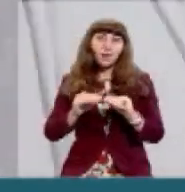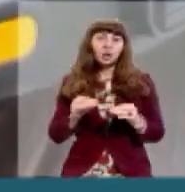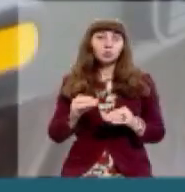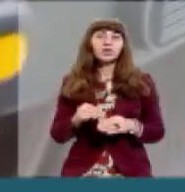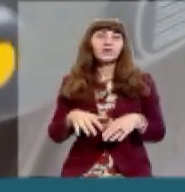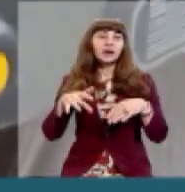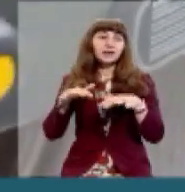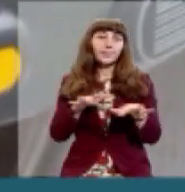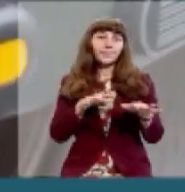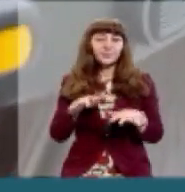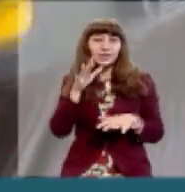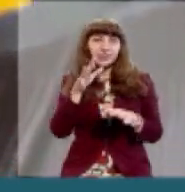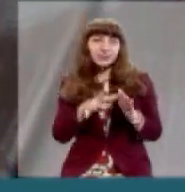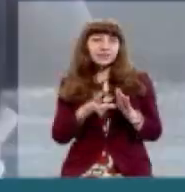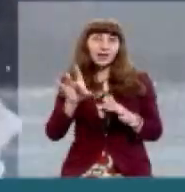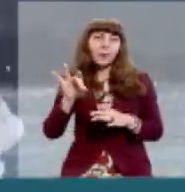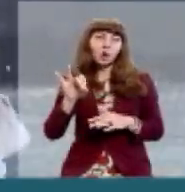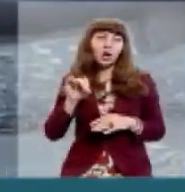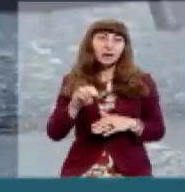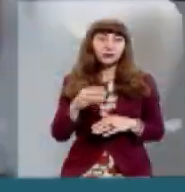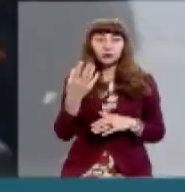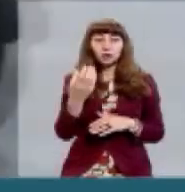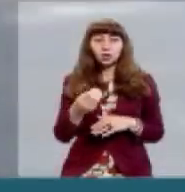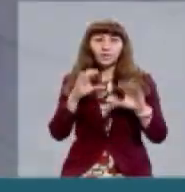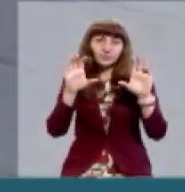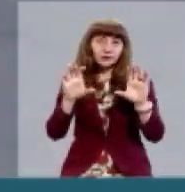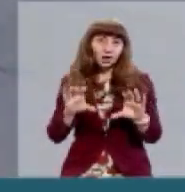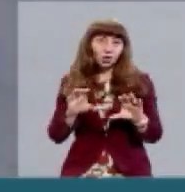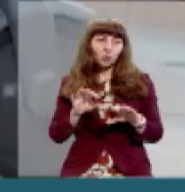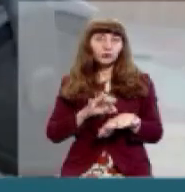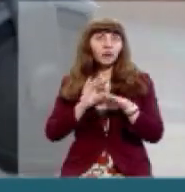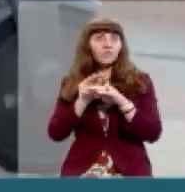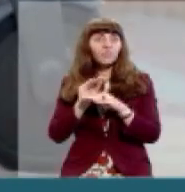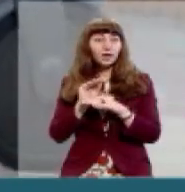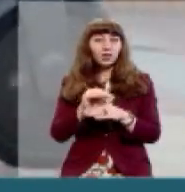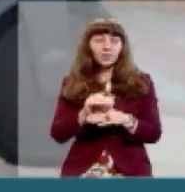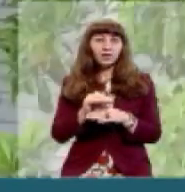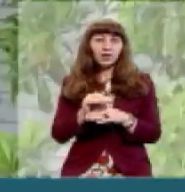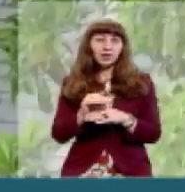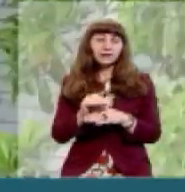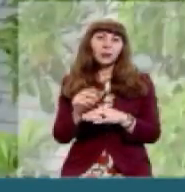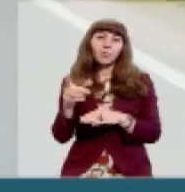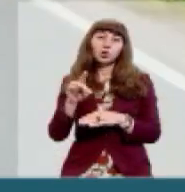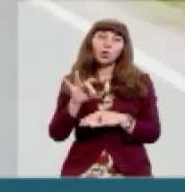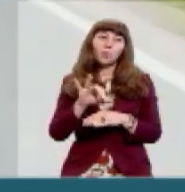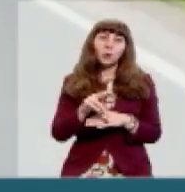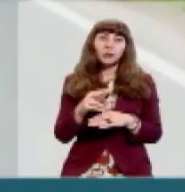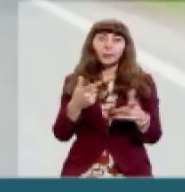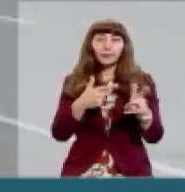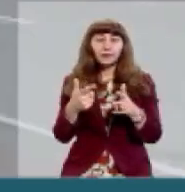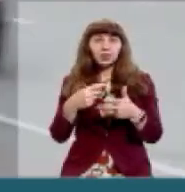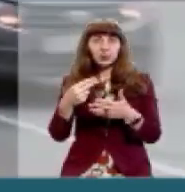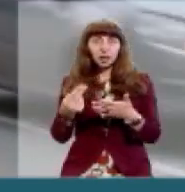транспортных средств, а также электрических самокатов. Кроме того, законом вводится государственная монополия на изготовление свидетельств